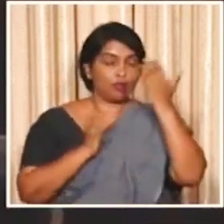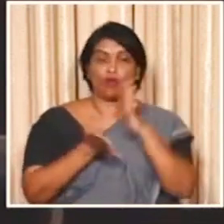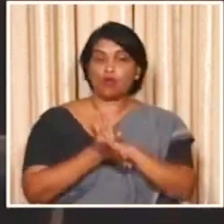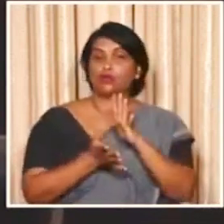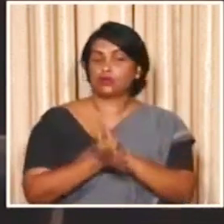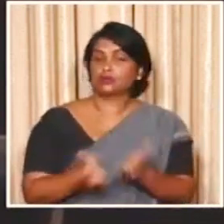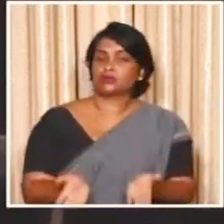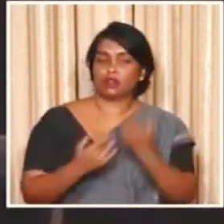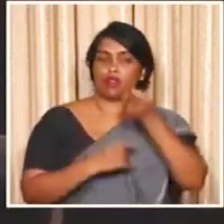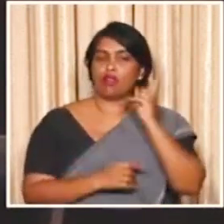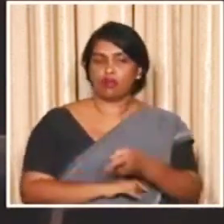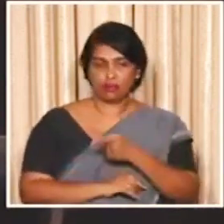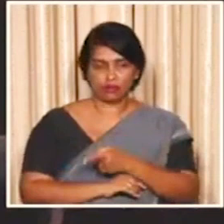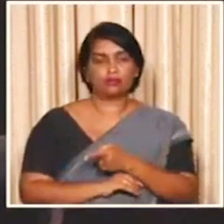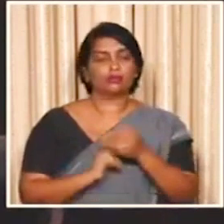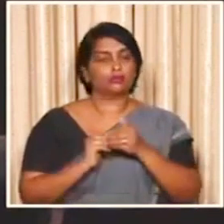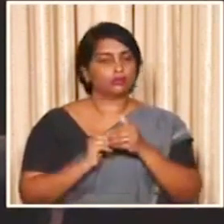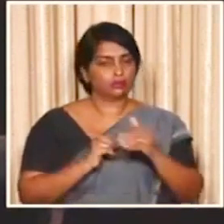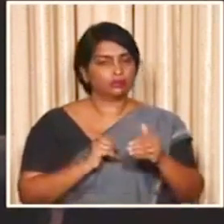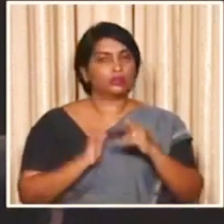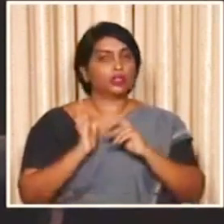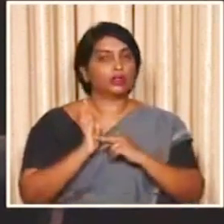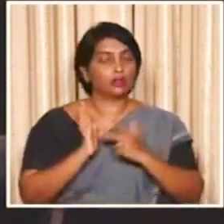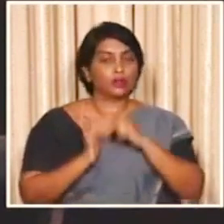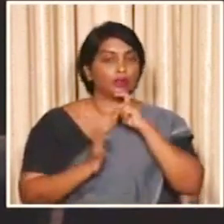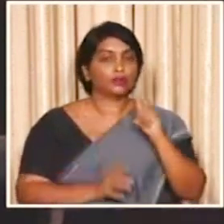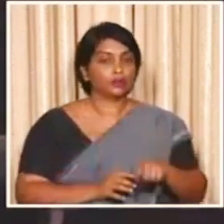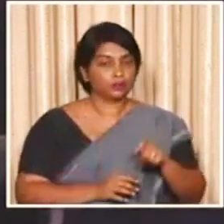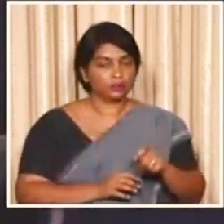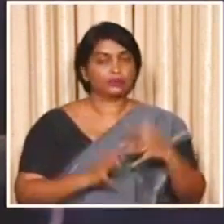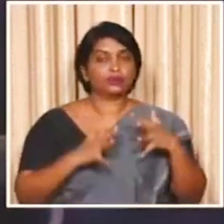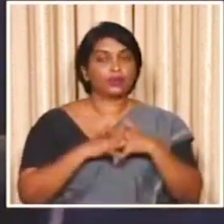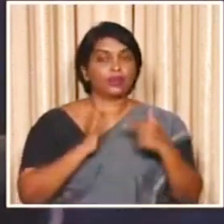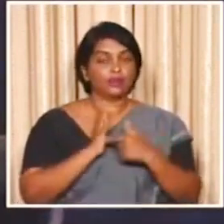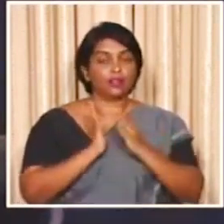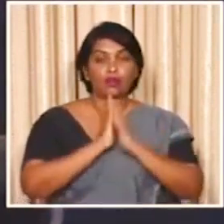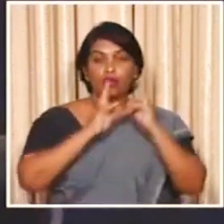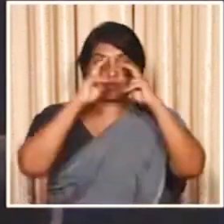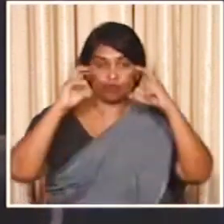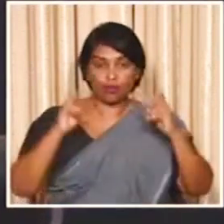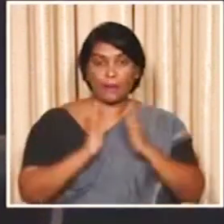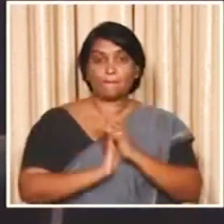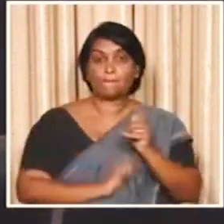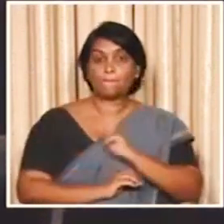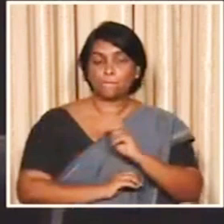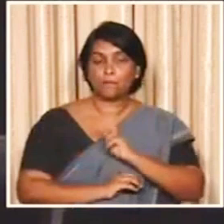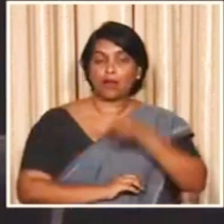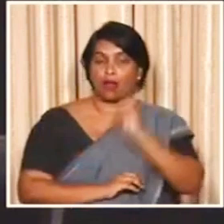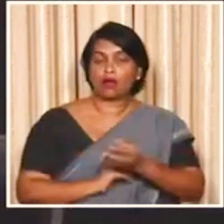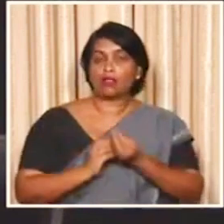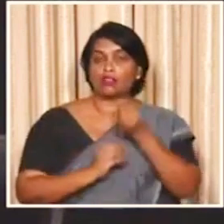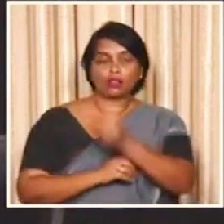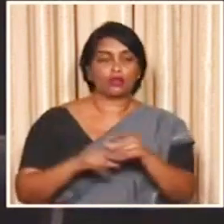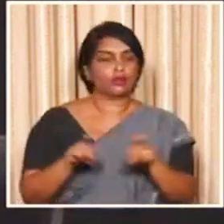උත්සවයක් තියන්නට අවසර දුන්නා. ඒක හරියට ගල්කිස්සේ මහේස්ත්‍රාත්වරයා වැල්ලවත්තේ ශිව කෝවිලේ පිරිත් කියන්න අවසර